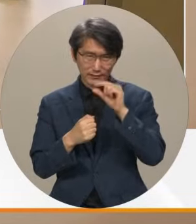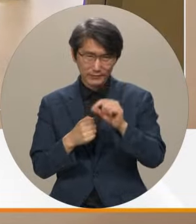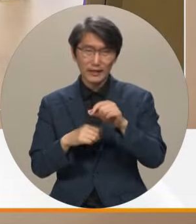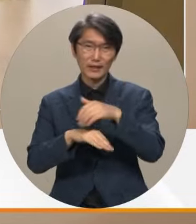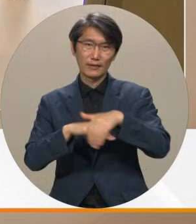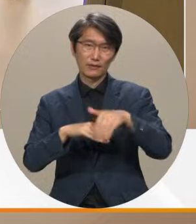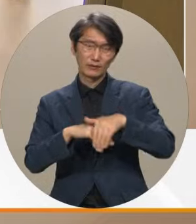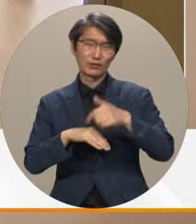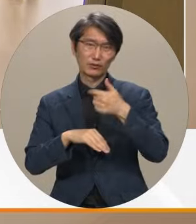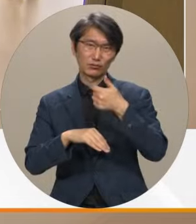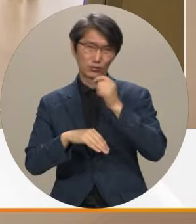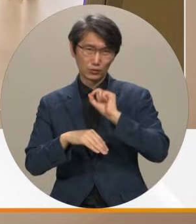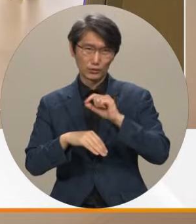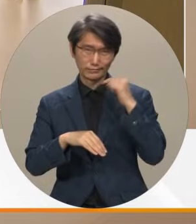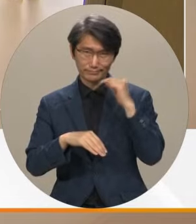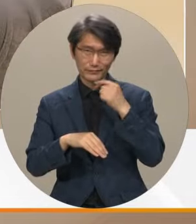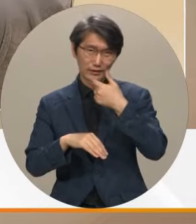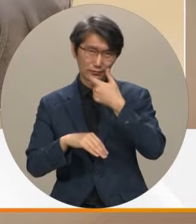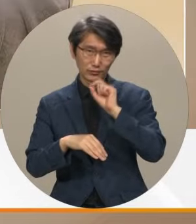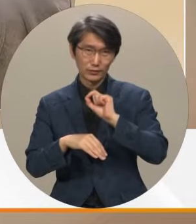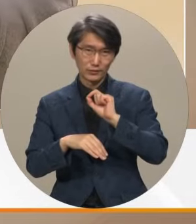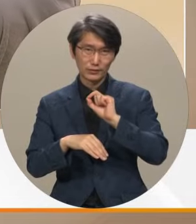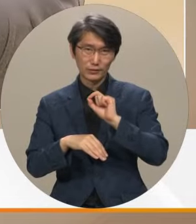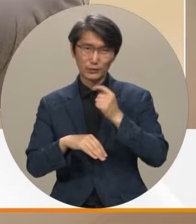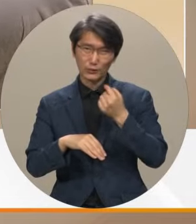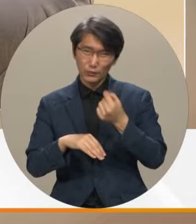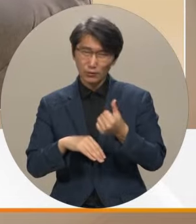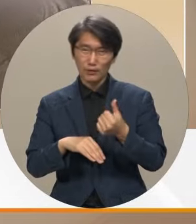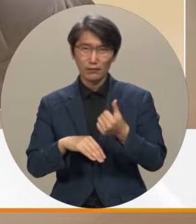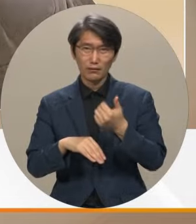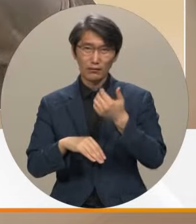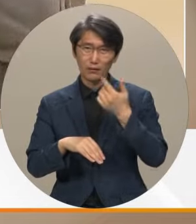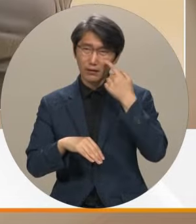계획이 부족해서 네. 약간